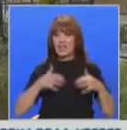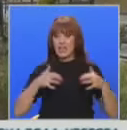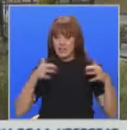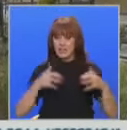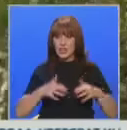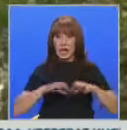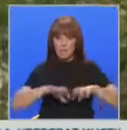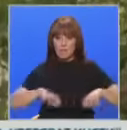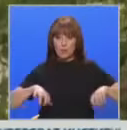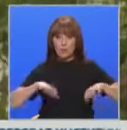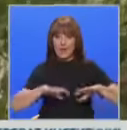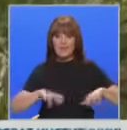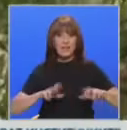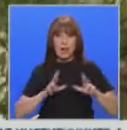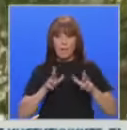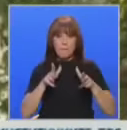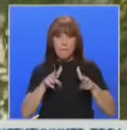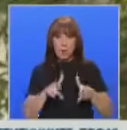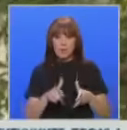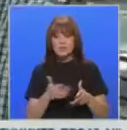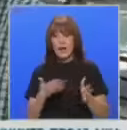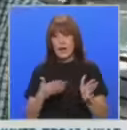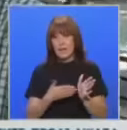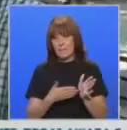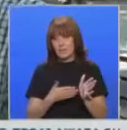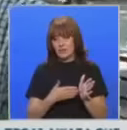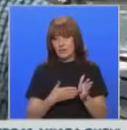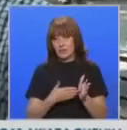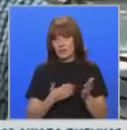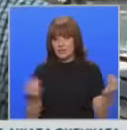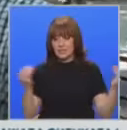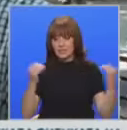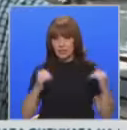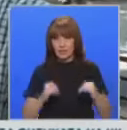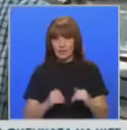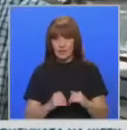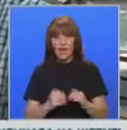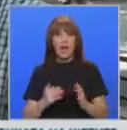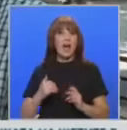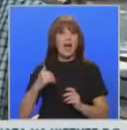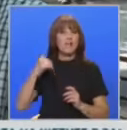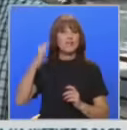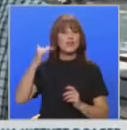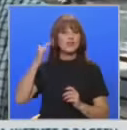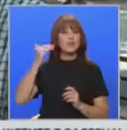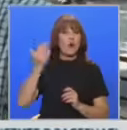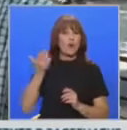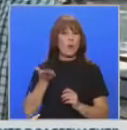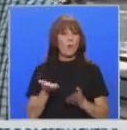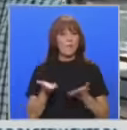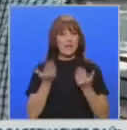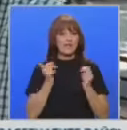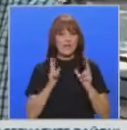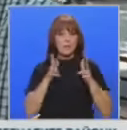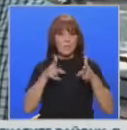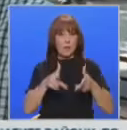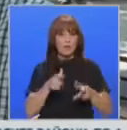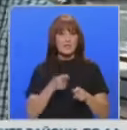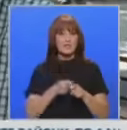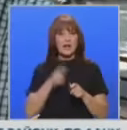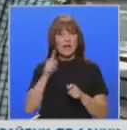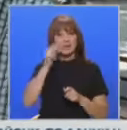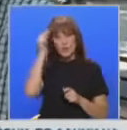подкопаването на основите на мостовете е сред възможните причини за срутванията. Някъде високо, примерно, преди мостовете са се получили изкуствени